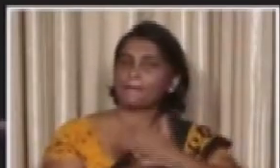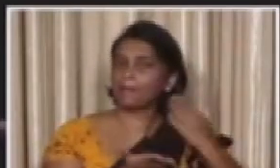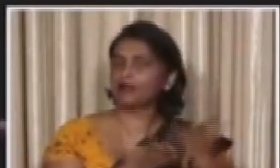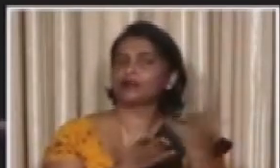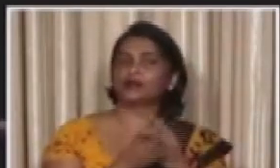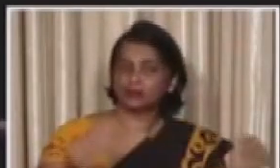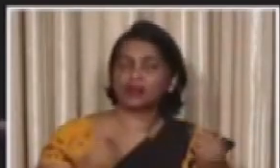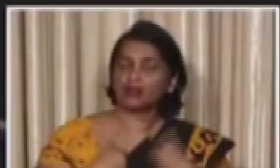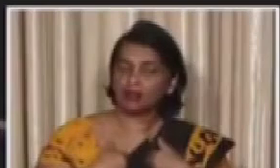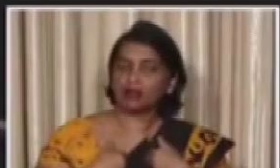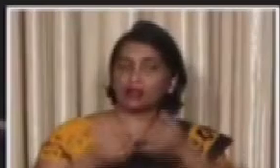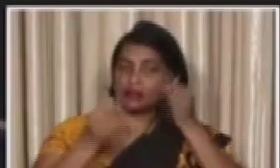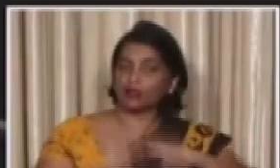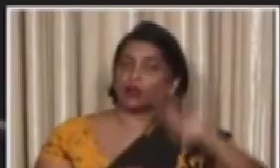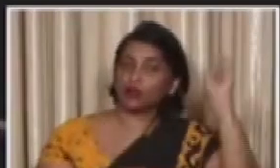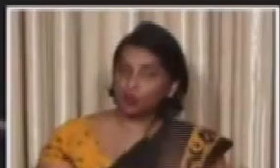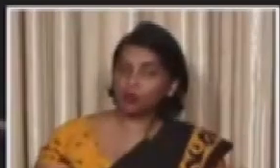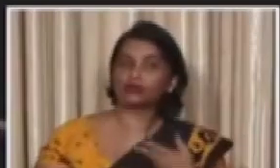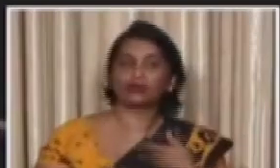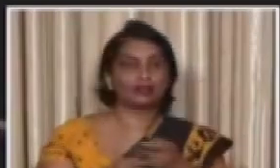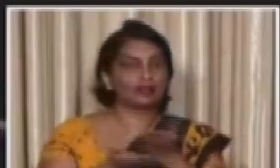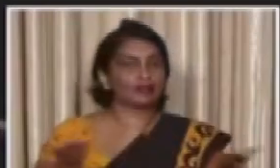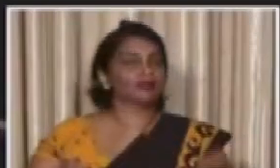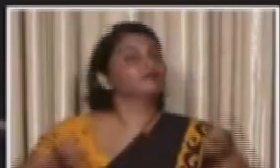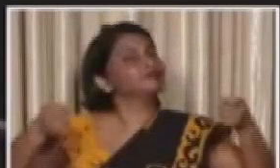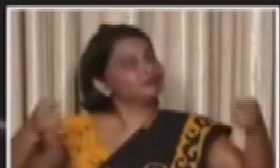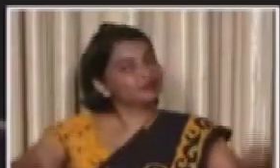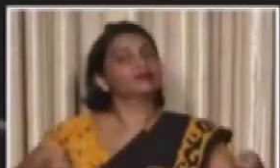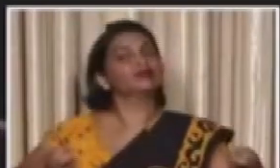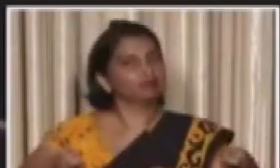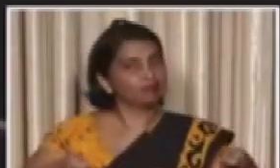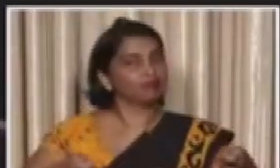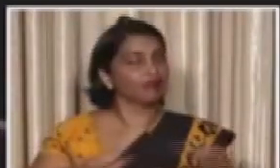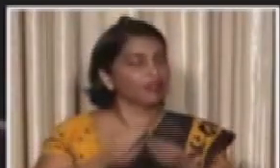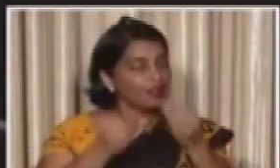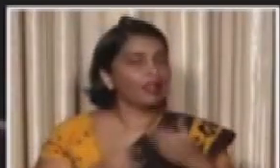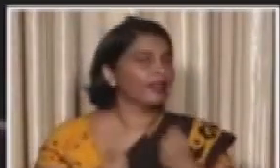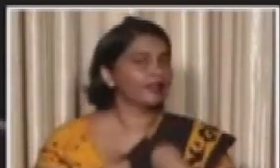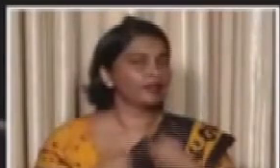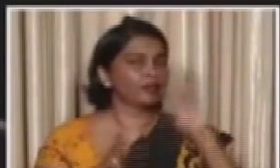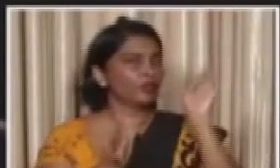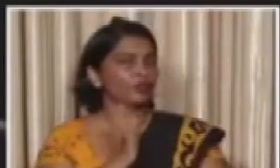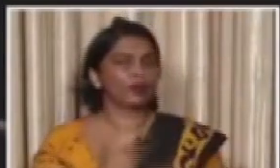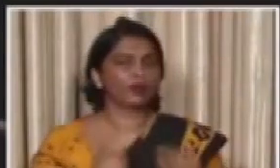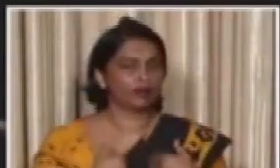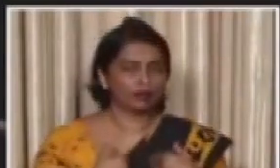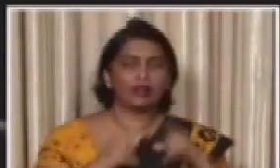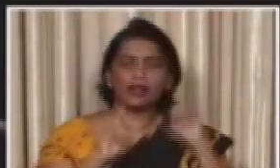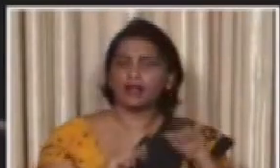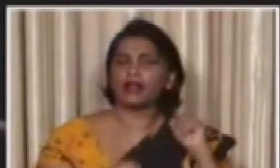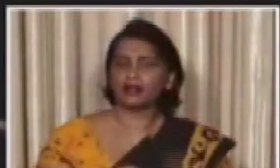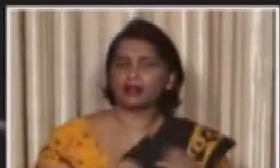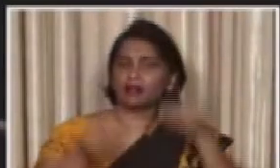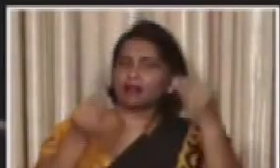ඉවත්කොට අපේ නිසැක ජයග්‍රහණය බන්දේසියක සභා පිළිගන්නවා තිබියදී ඇයි අපි ප්‍රතික්ෂේප කරන්නේ? ඇයි මේ